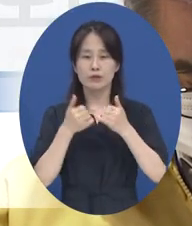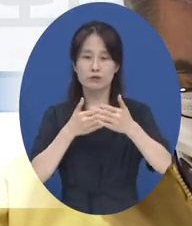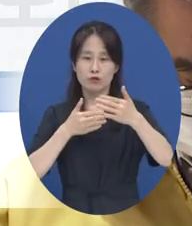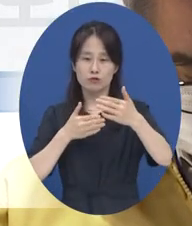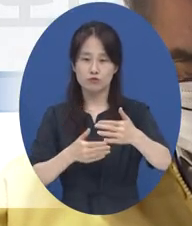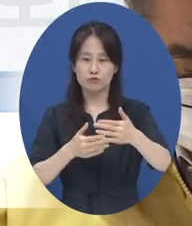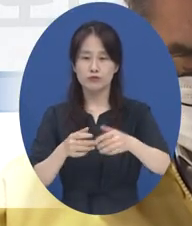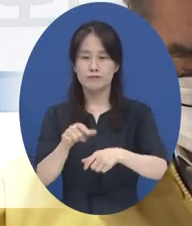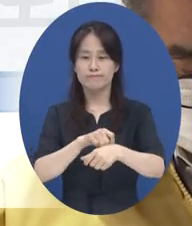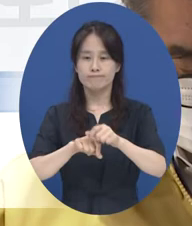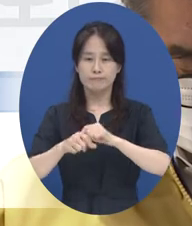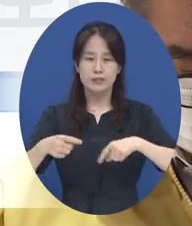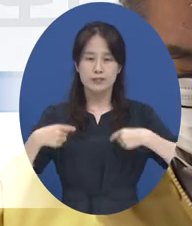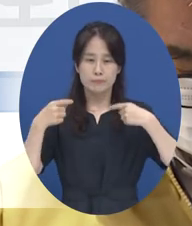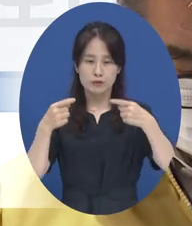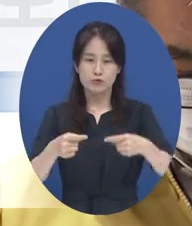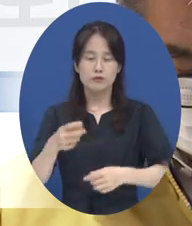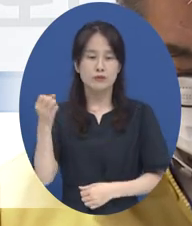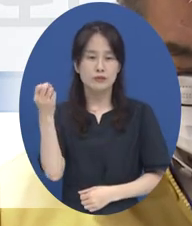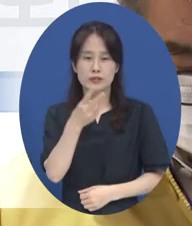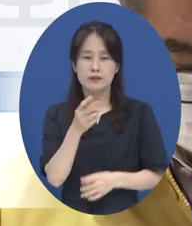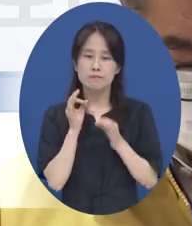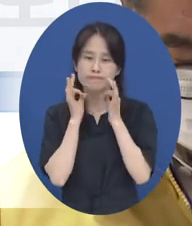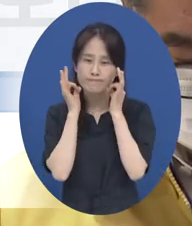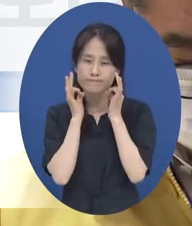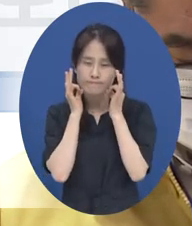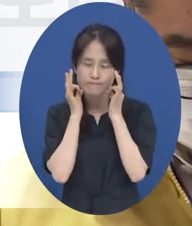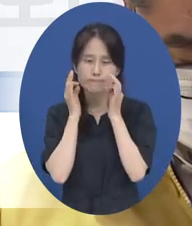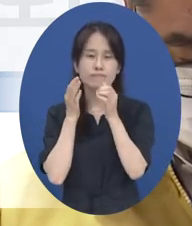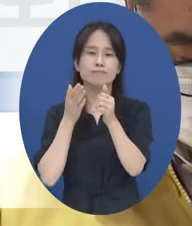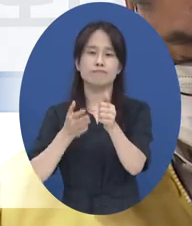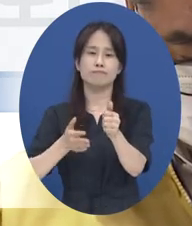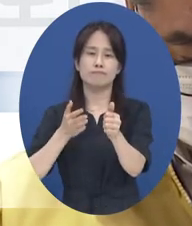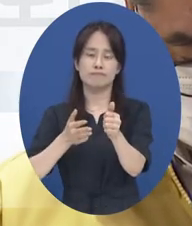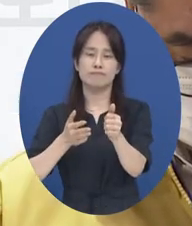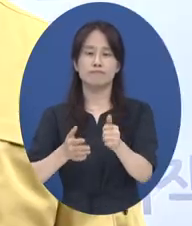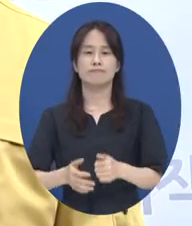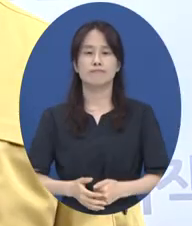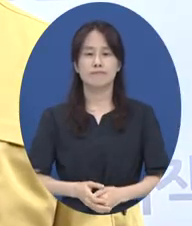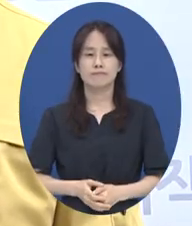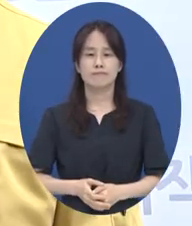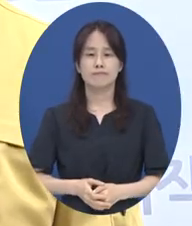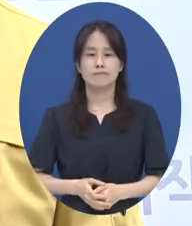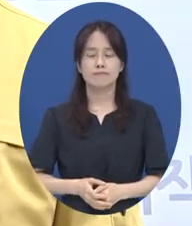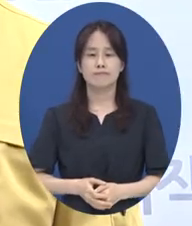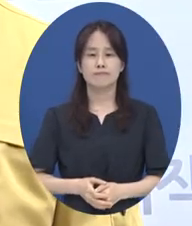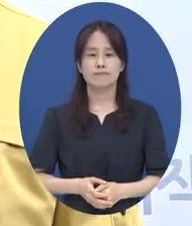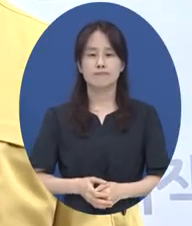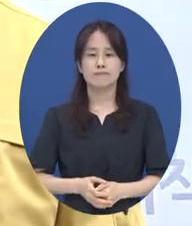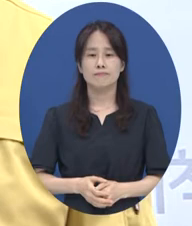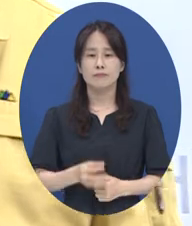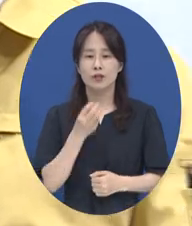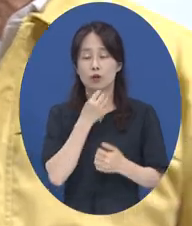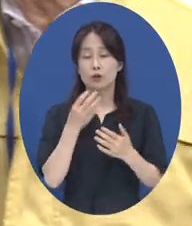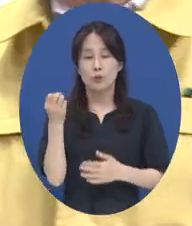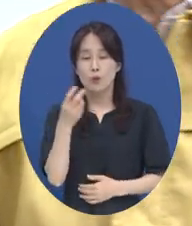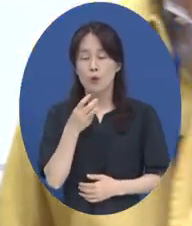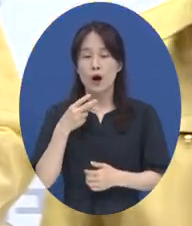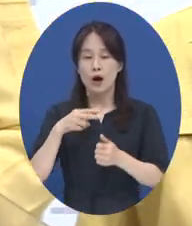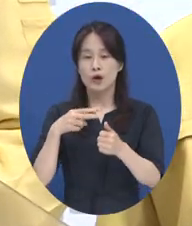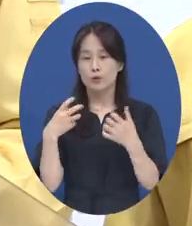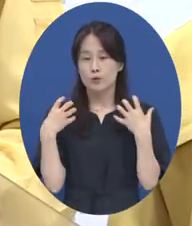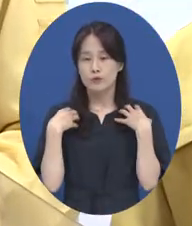사회적 거리두기에 적극 참여해 주시길 다시 한번 간곡하게 부탁드립니다. 이 밖에도 경기도와